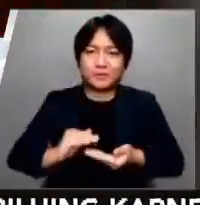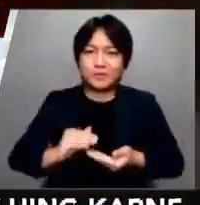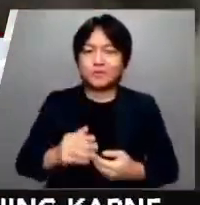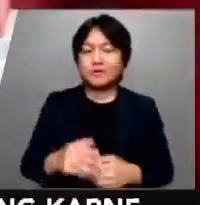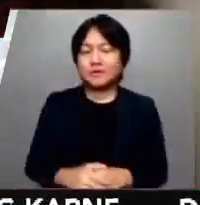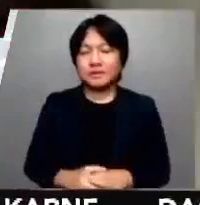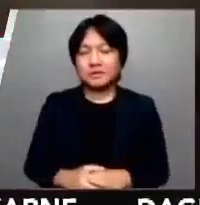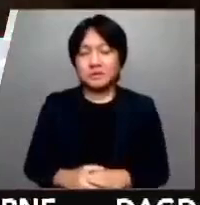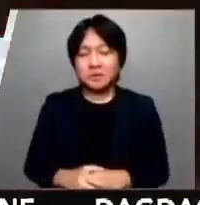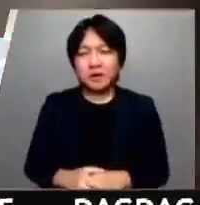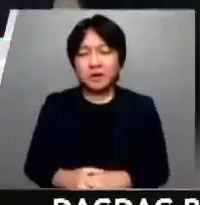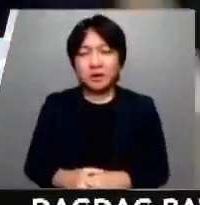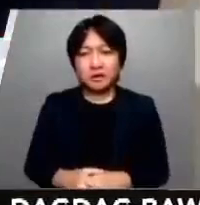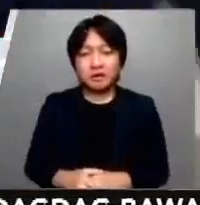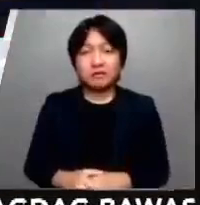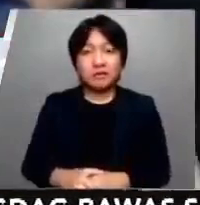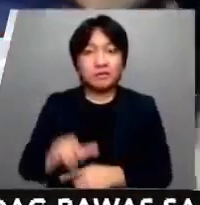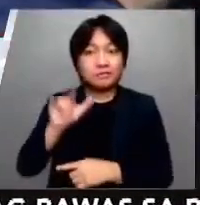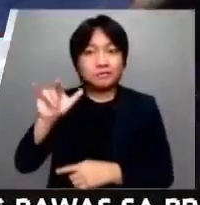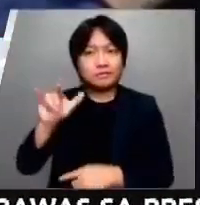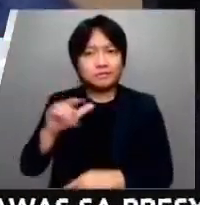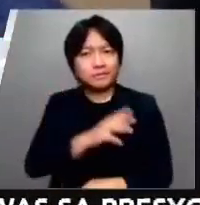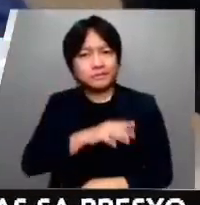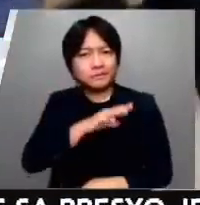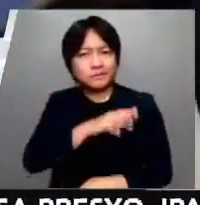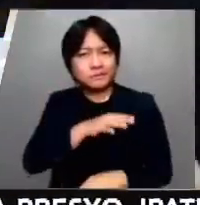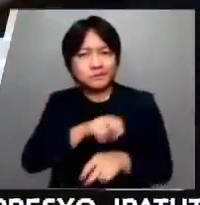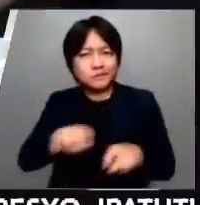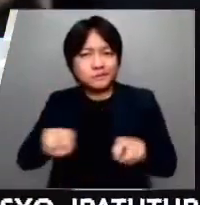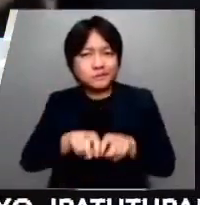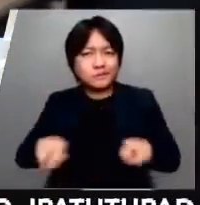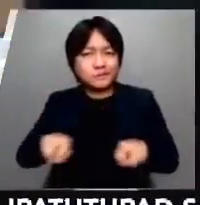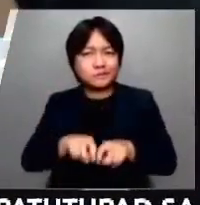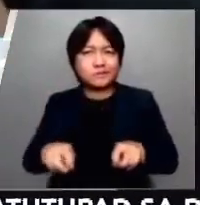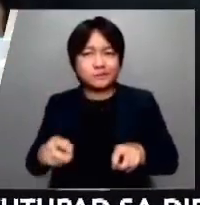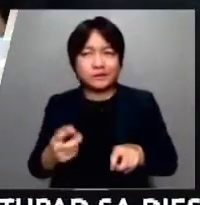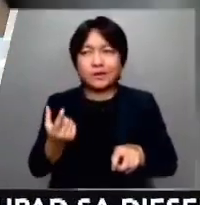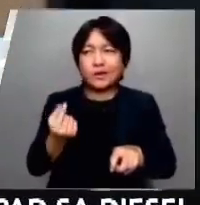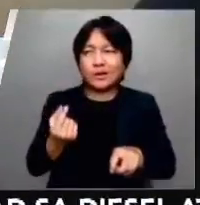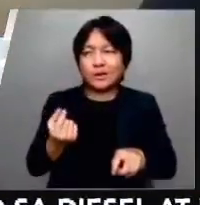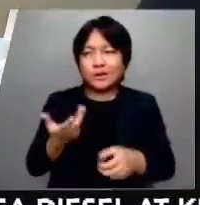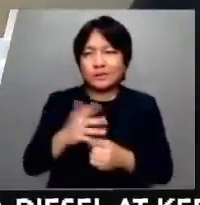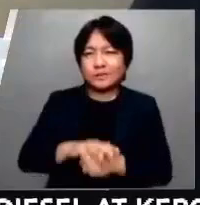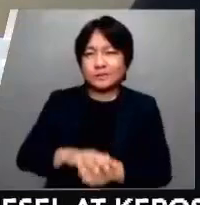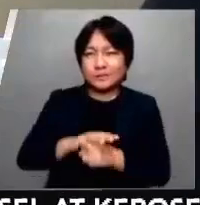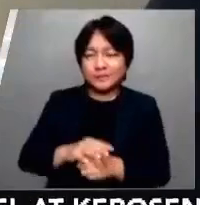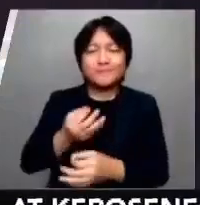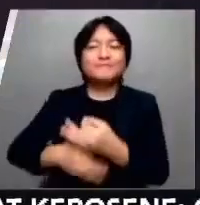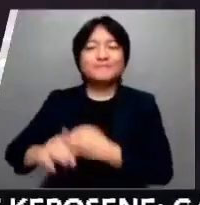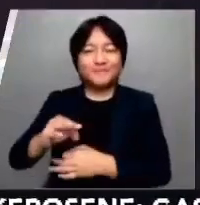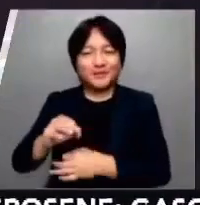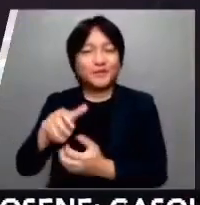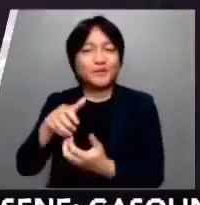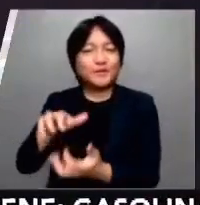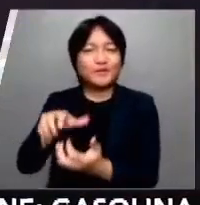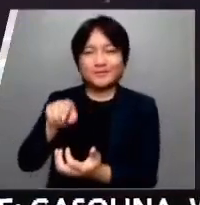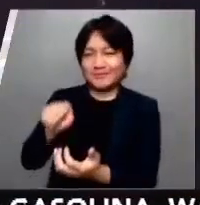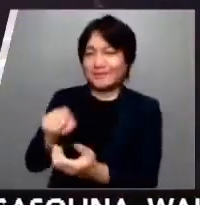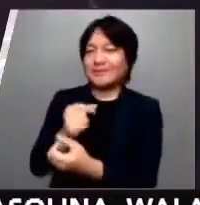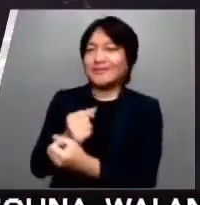rin silang distraction sa mga batang may takot sa pagsakay sa eroplano. Sa Croatia